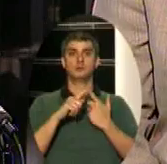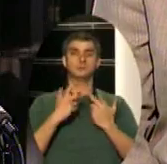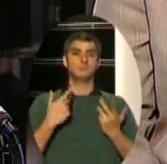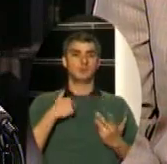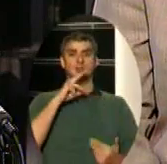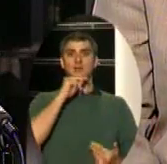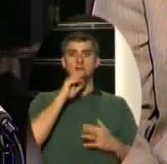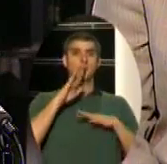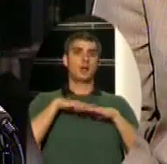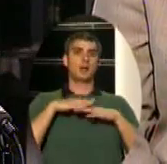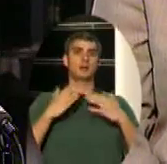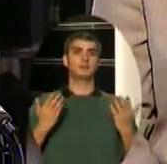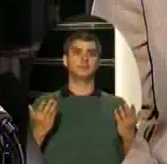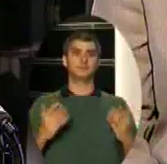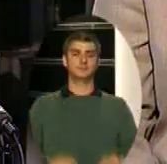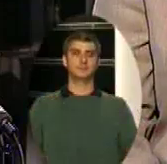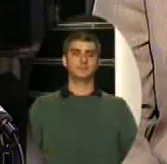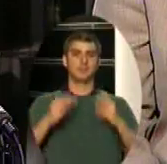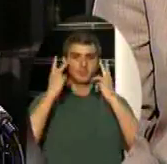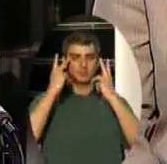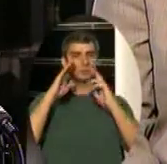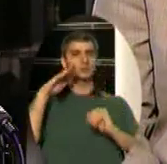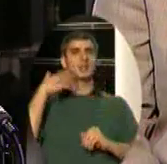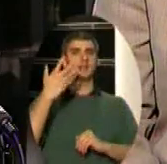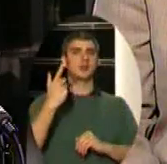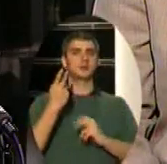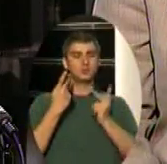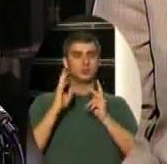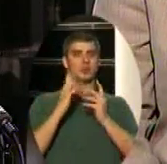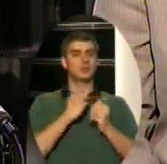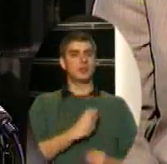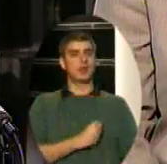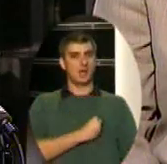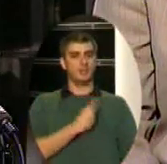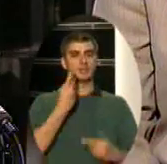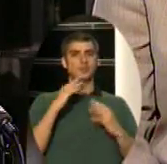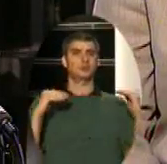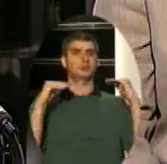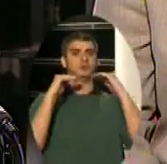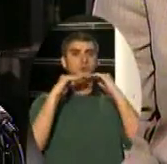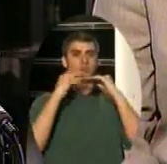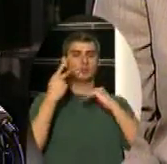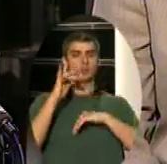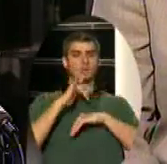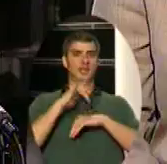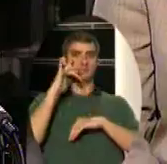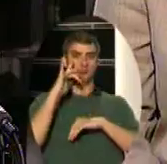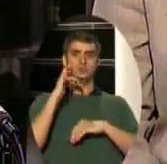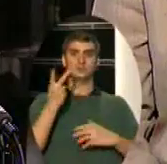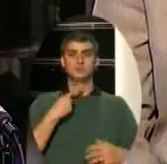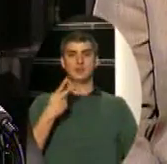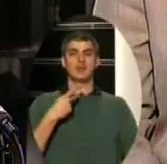אני אדבר על המשמעות להיות יותר רחמנים, יותר שוויונים, יותר רגישים